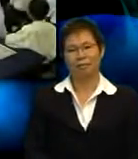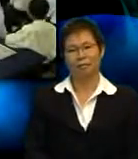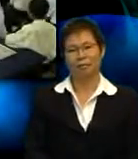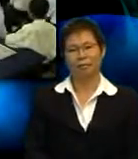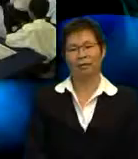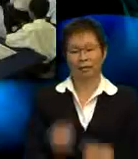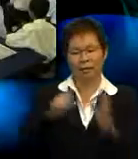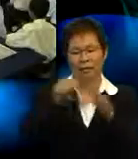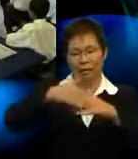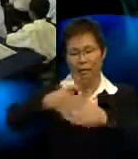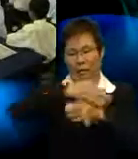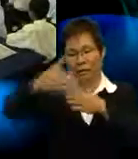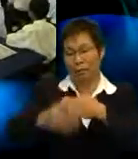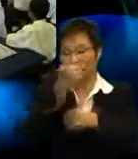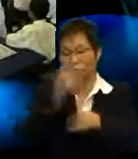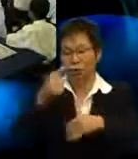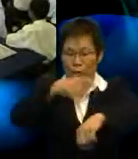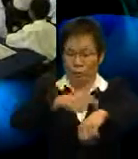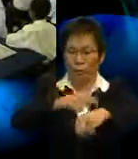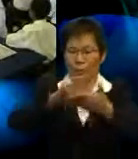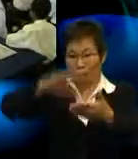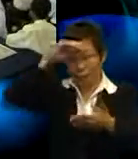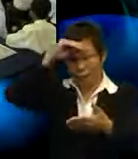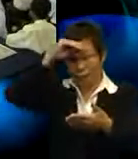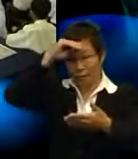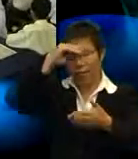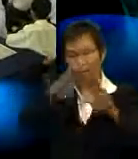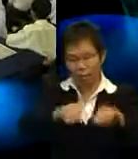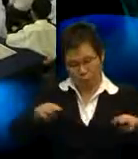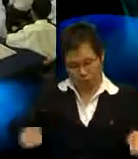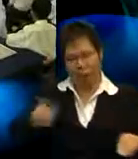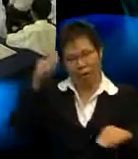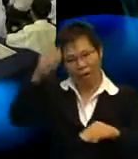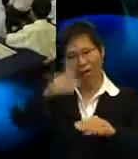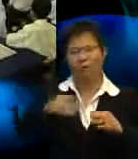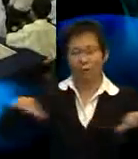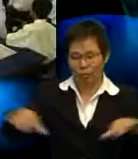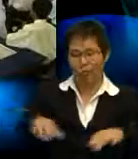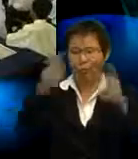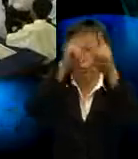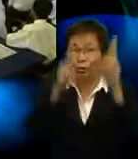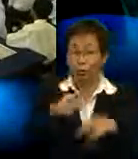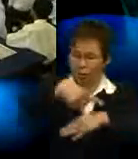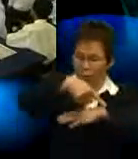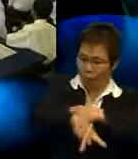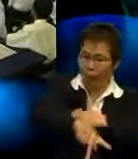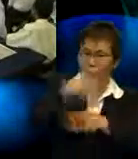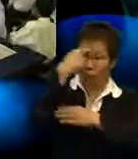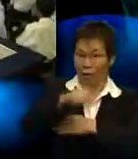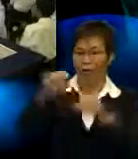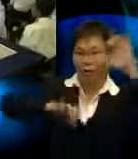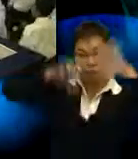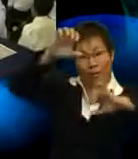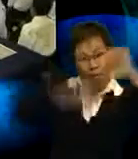Selepas tamat sesuatu sesi pembelajaran, murid-murid akan menjalani ujian POS bagi menilai